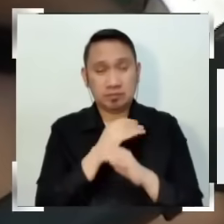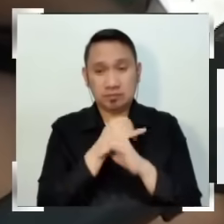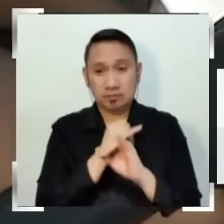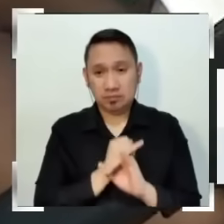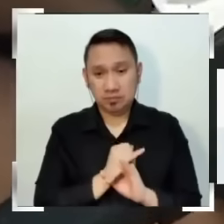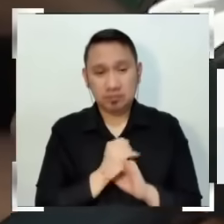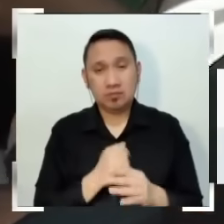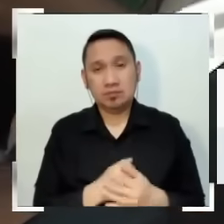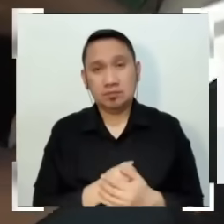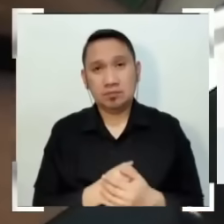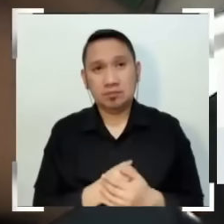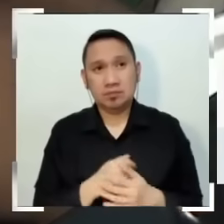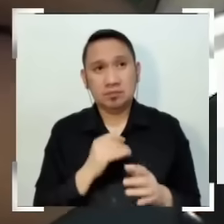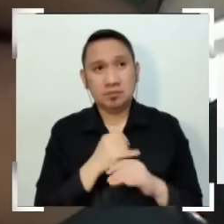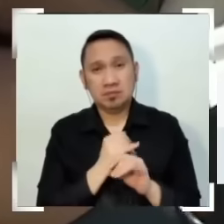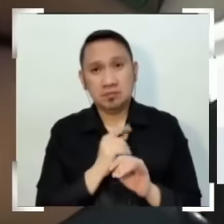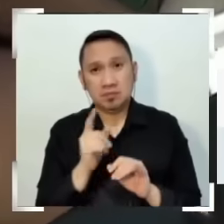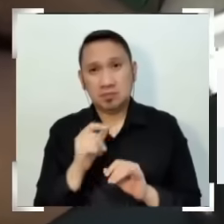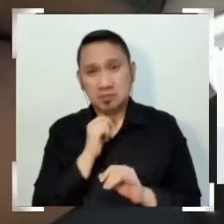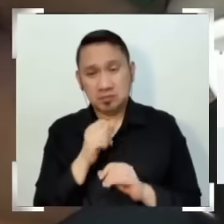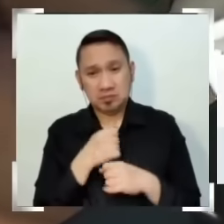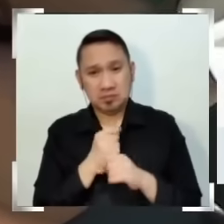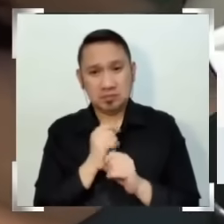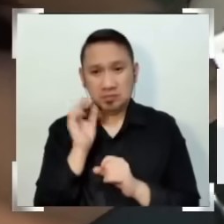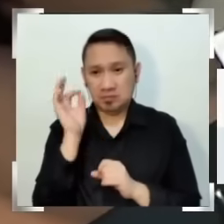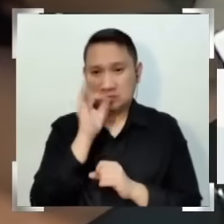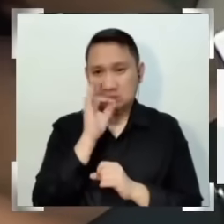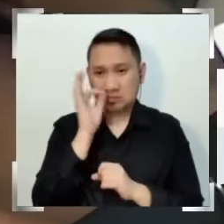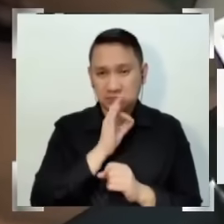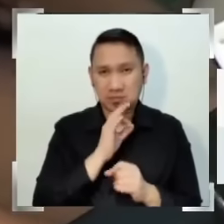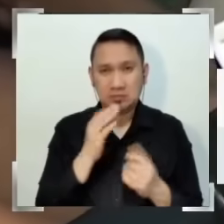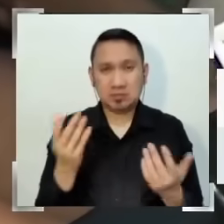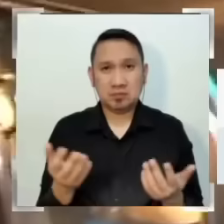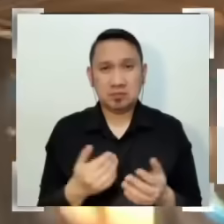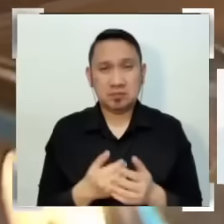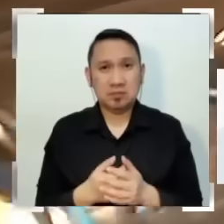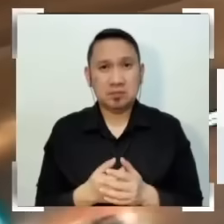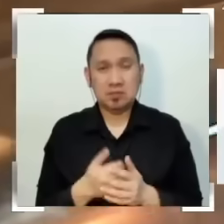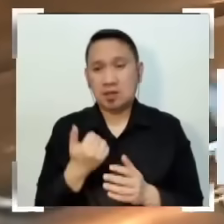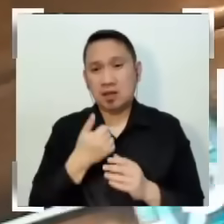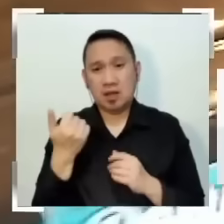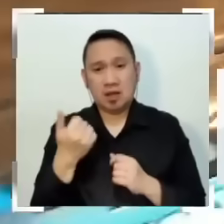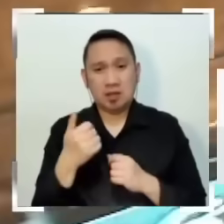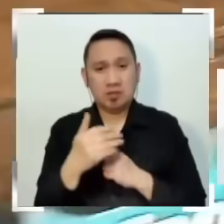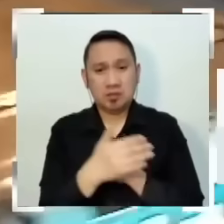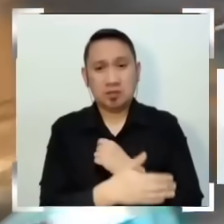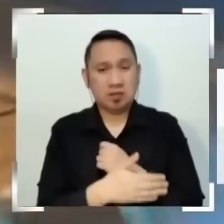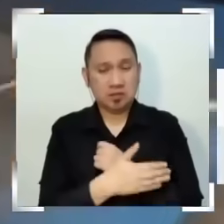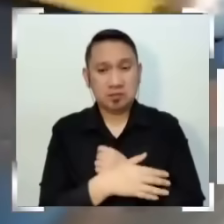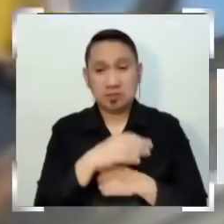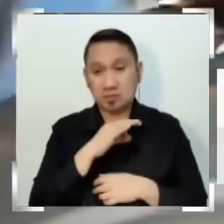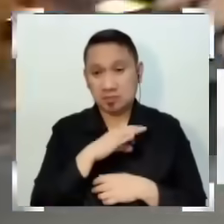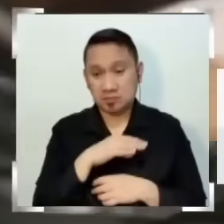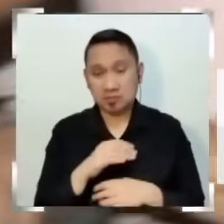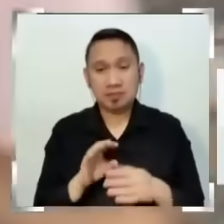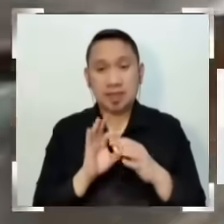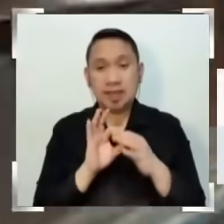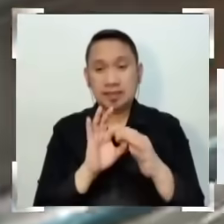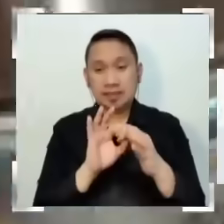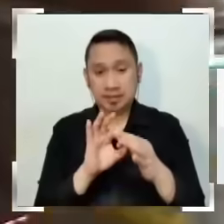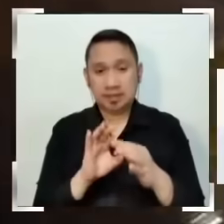hindi naman gawang Pilipino, ibang bansa lang ang makikinabang sa atin. Nakiisa rin si Narce de Atras sa